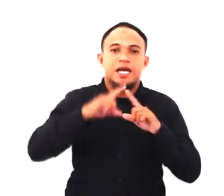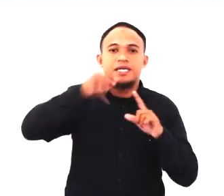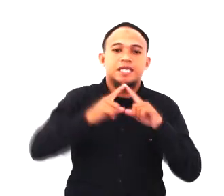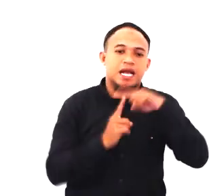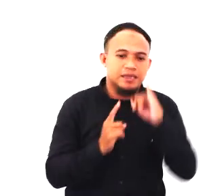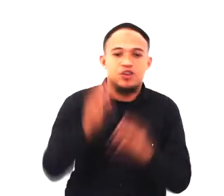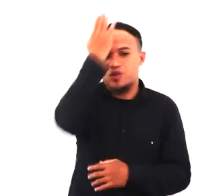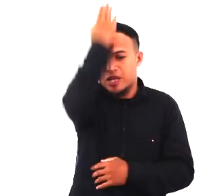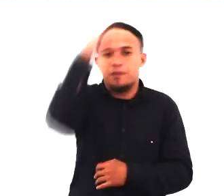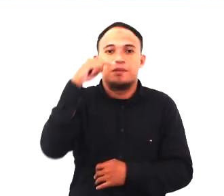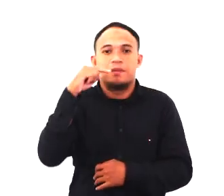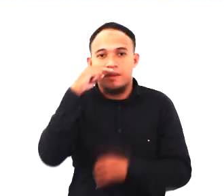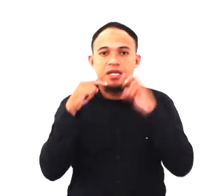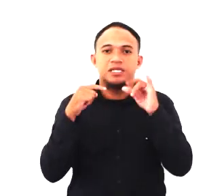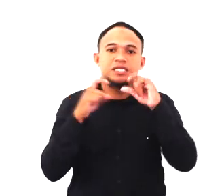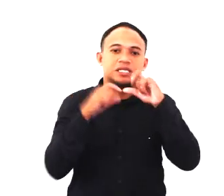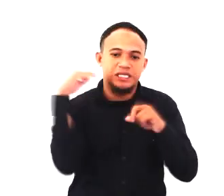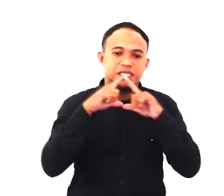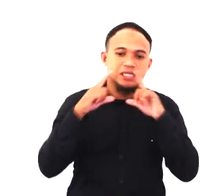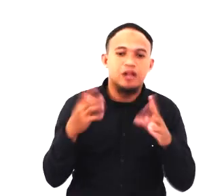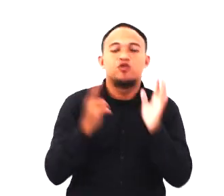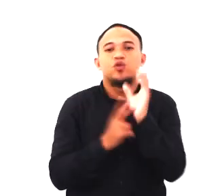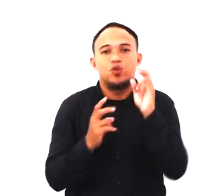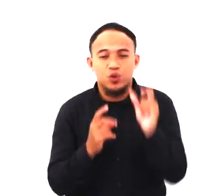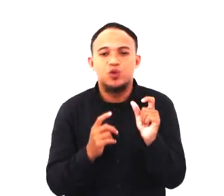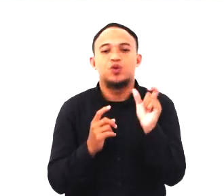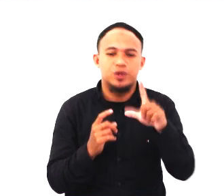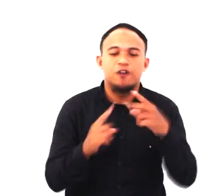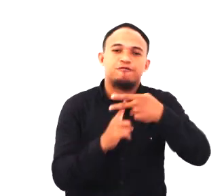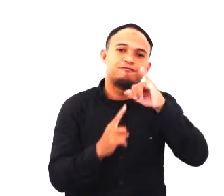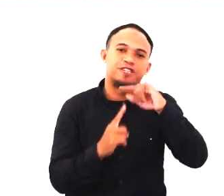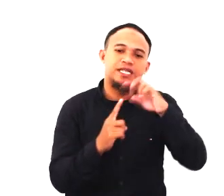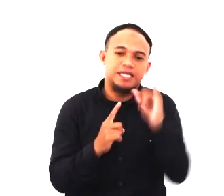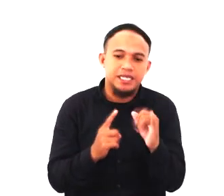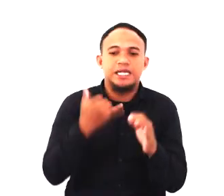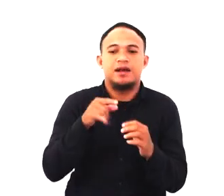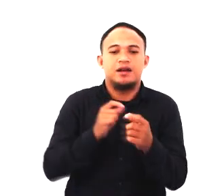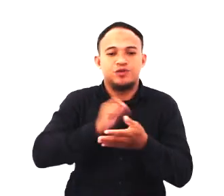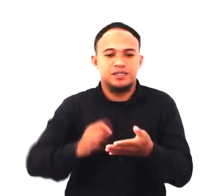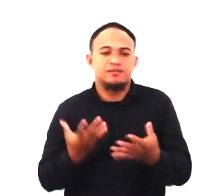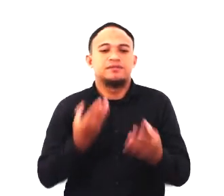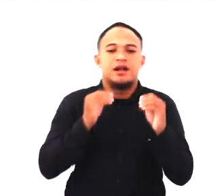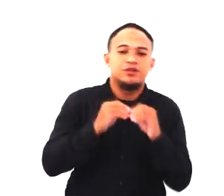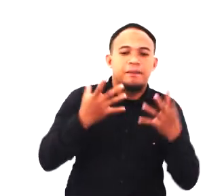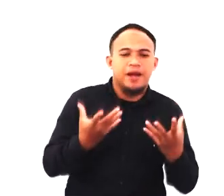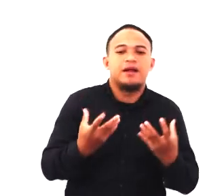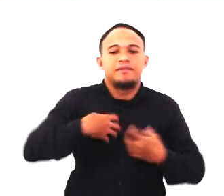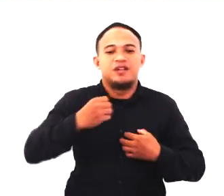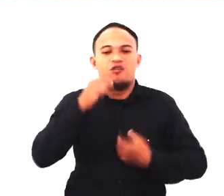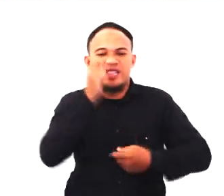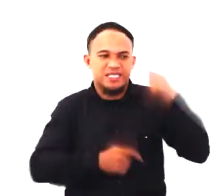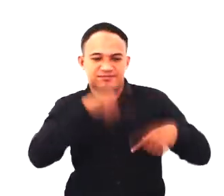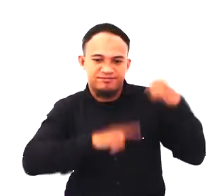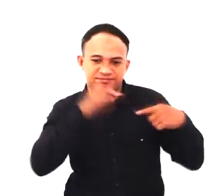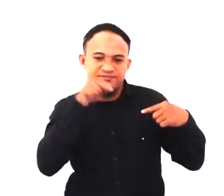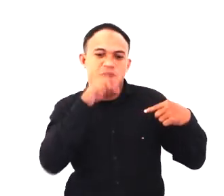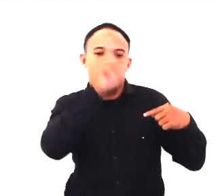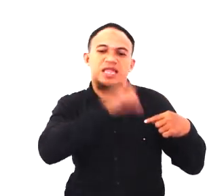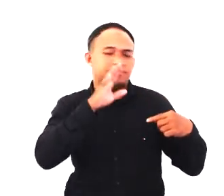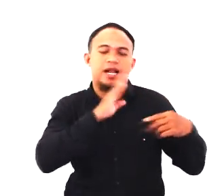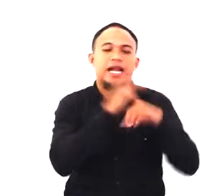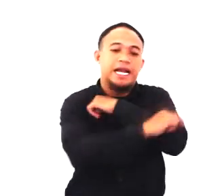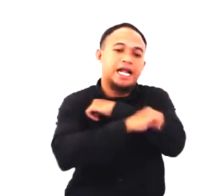Rizal Nurul Fitri, yang saat ini bertugas sebagai Direktur Tindak Pidana Terorisme dan Lintas Negara